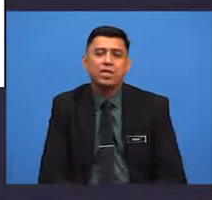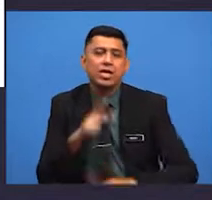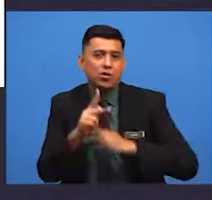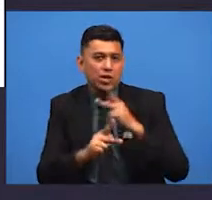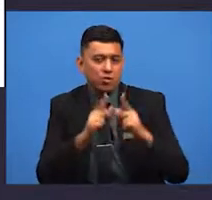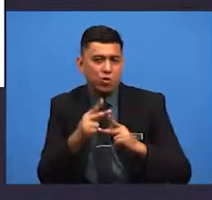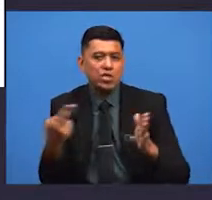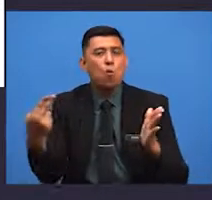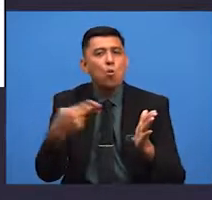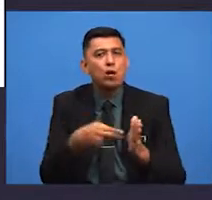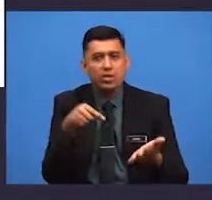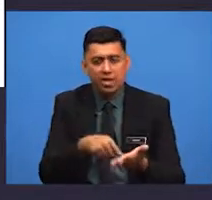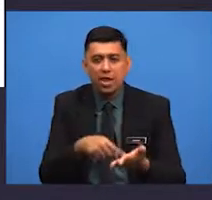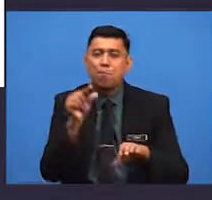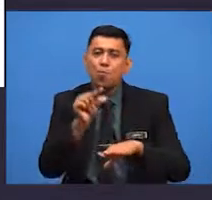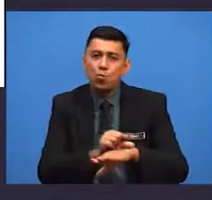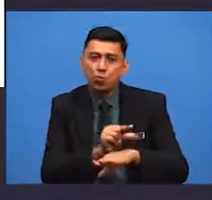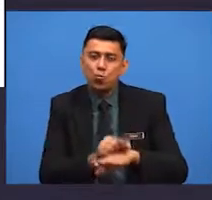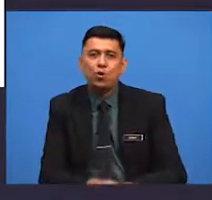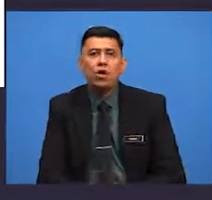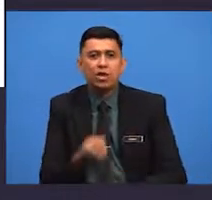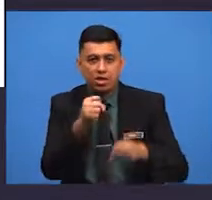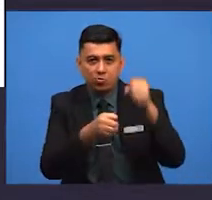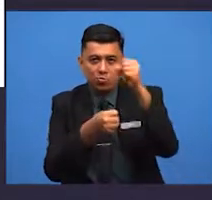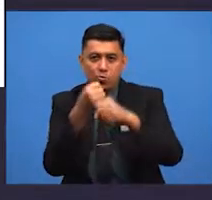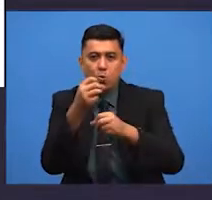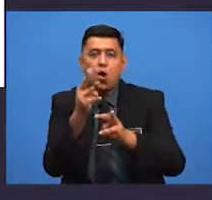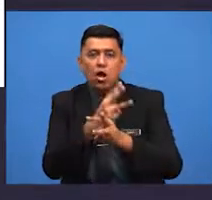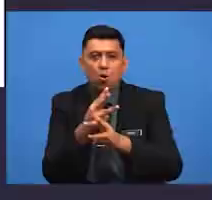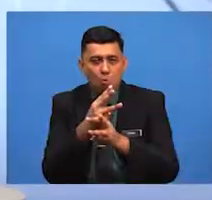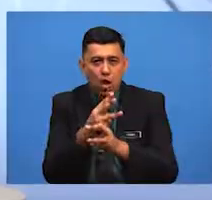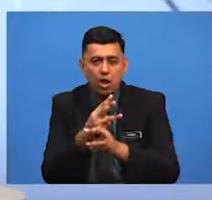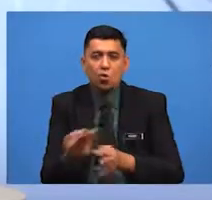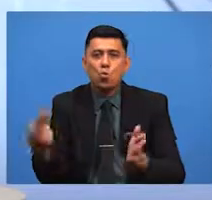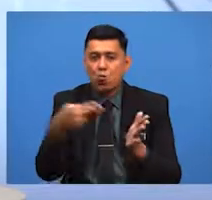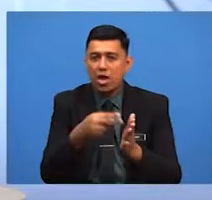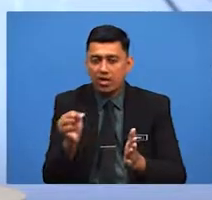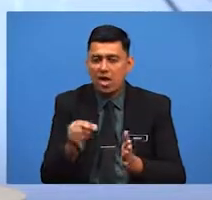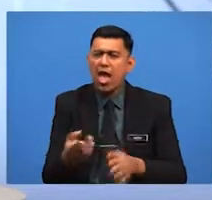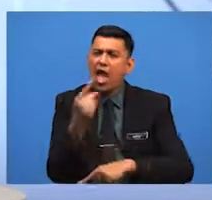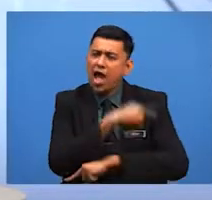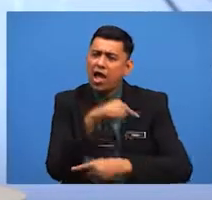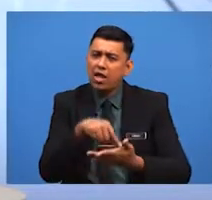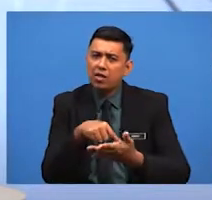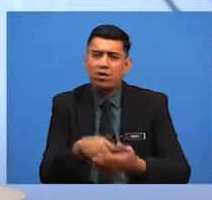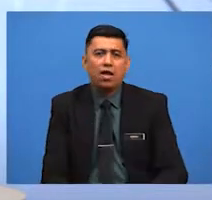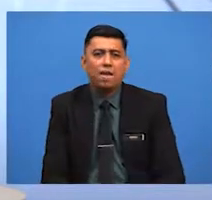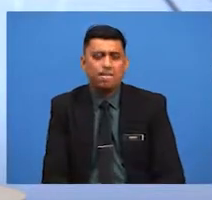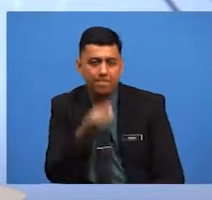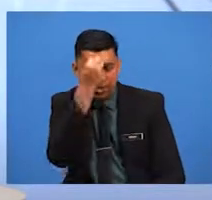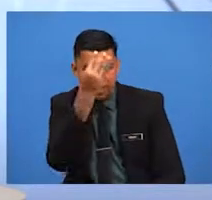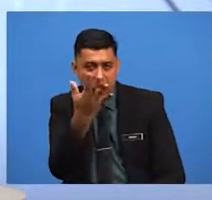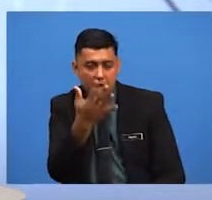Proses yang berulang ini menggunakan struktur kawalan ulangan. Pada hari ini, cikgu akan